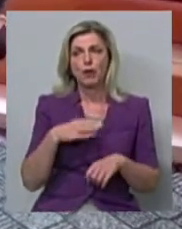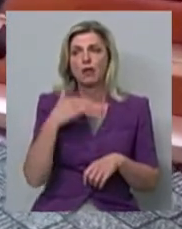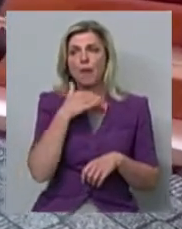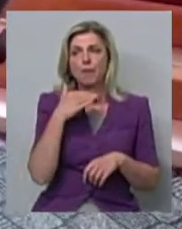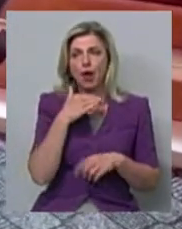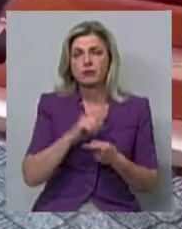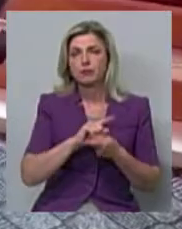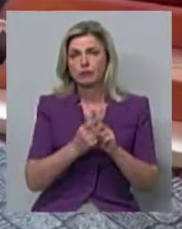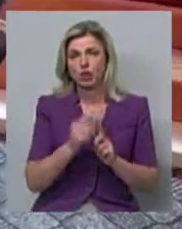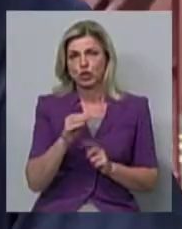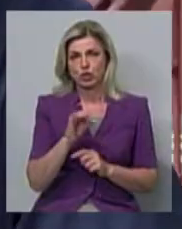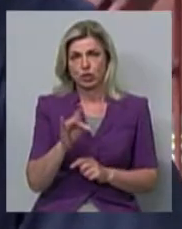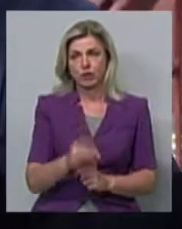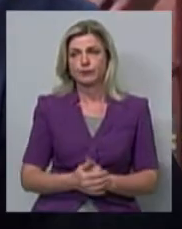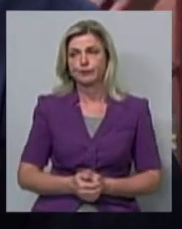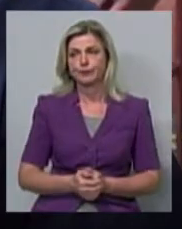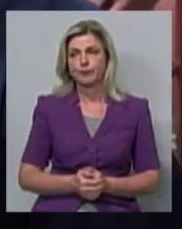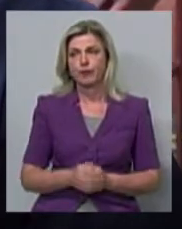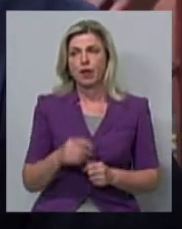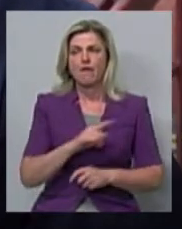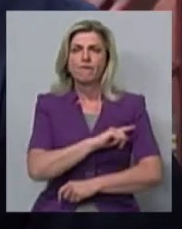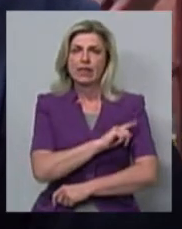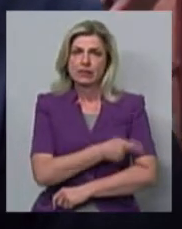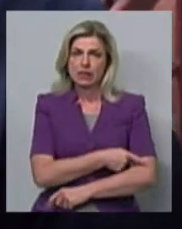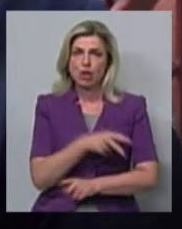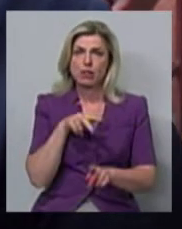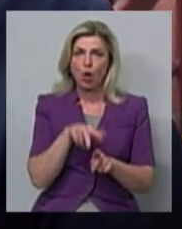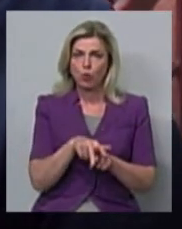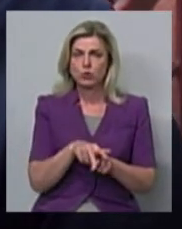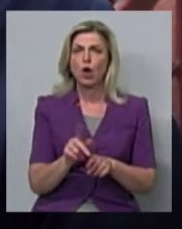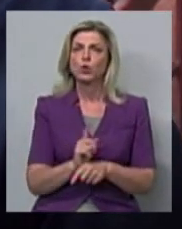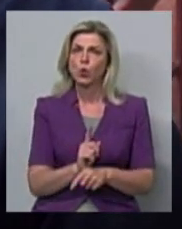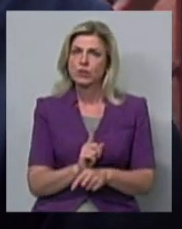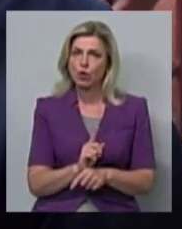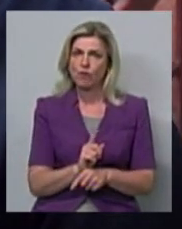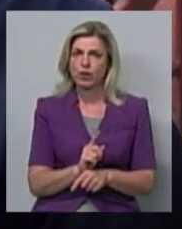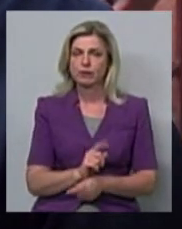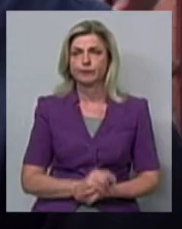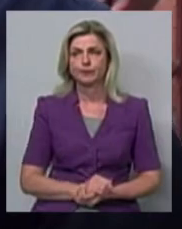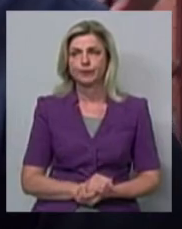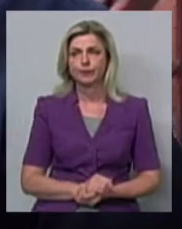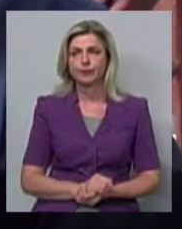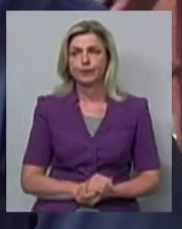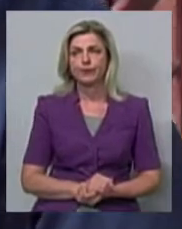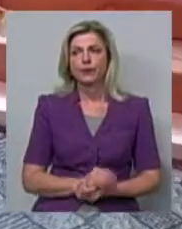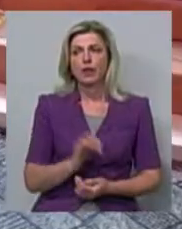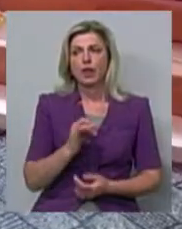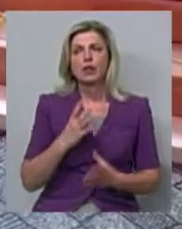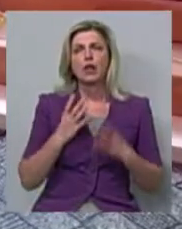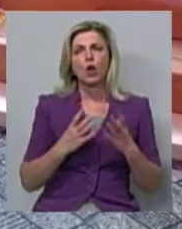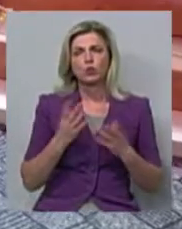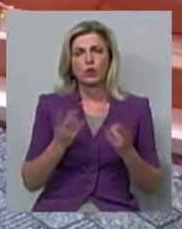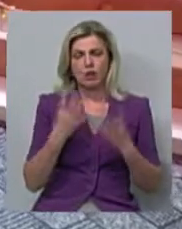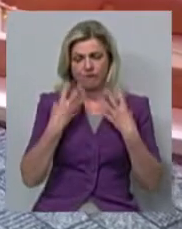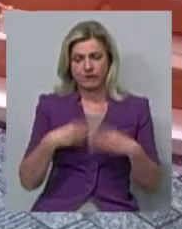у жирові клітини. Фізична нагрузка дозована. Фізичне навантаження дозоване тренує усе тіло та імунітет в